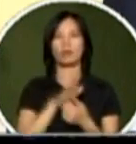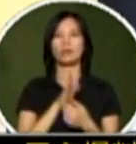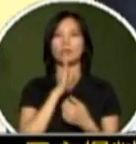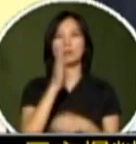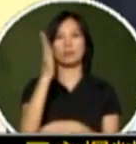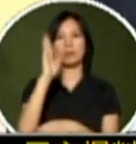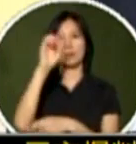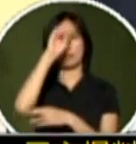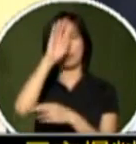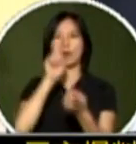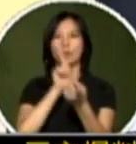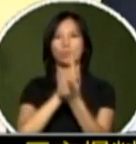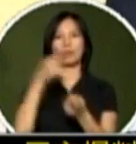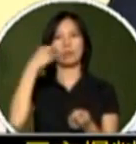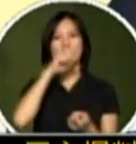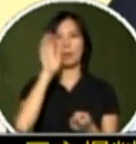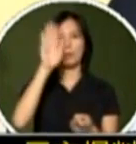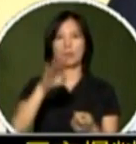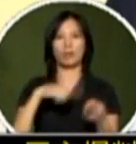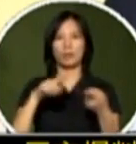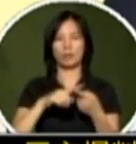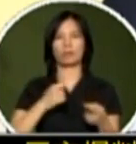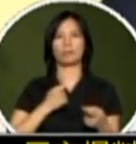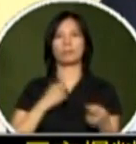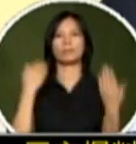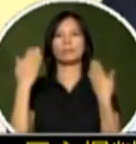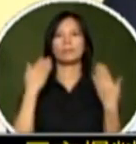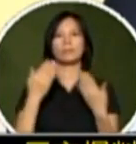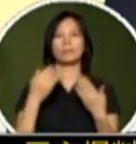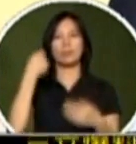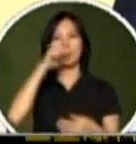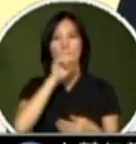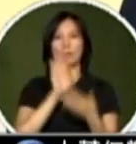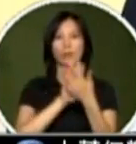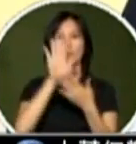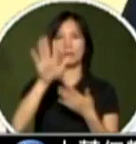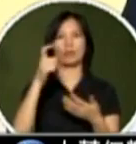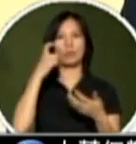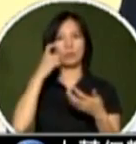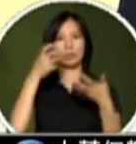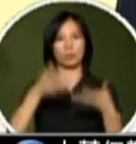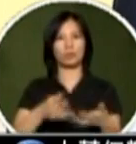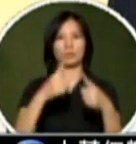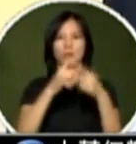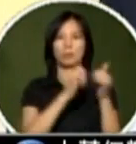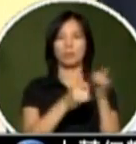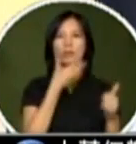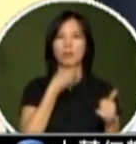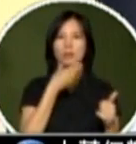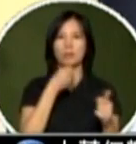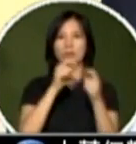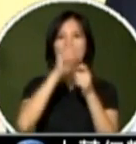未来的台湾应该要有这样的体认，未来的台湾应该更重视人民的幸福、